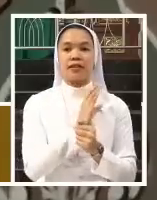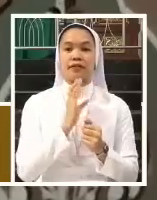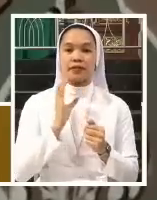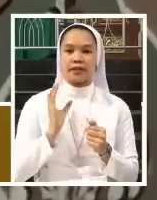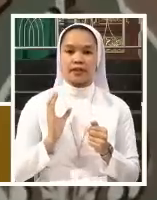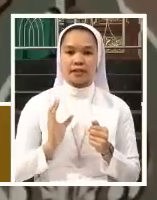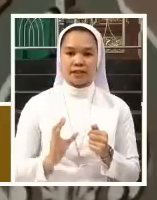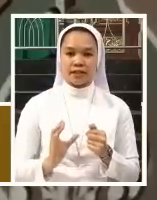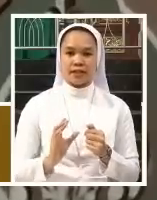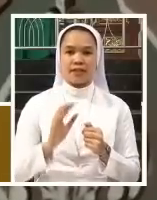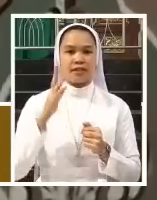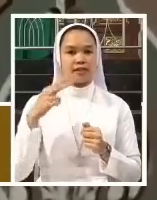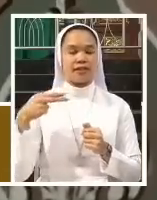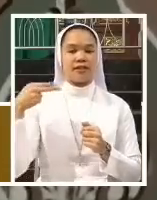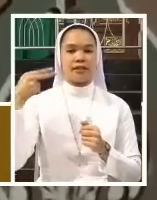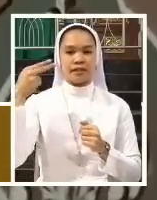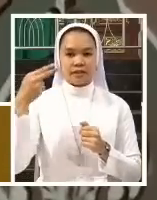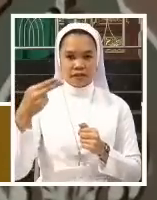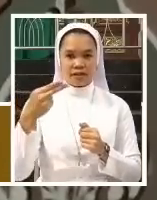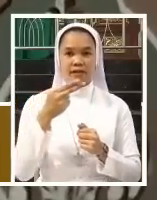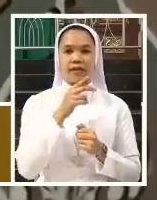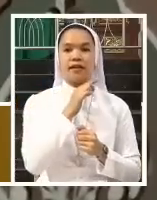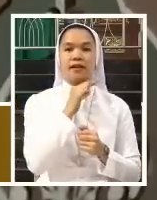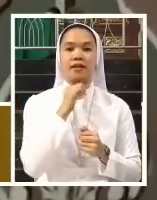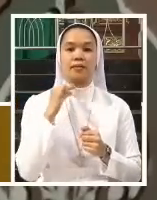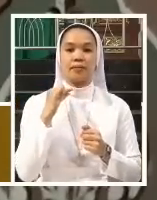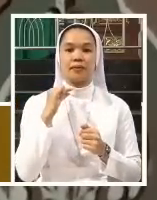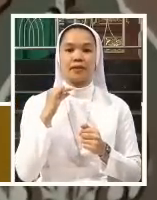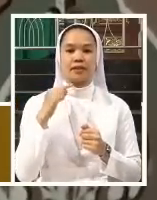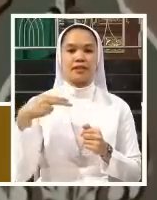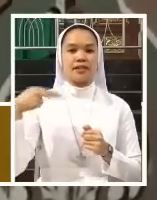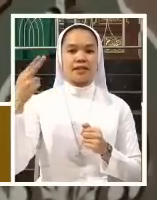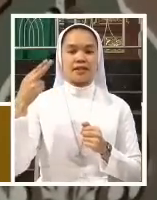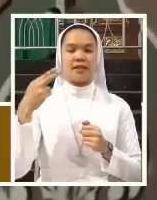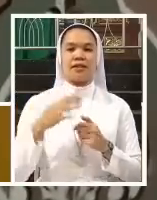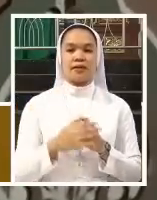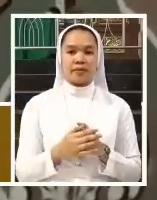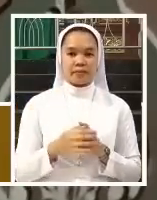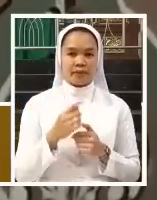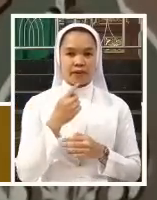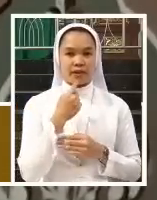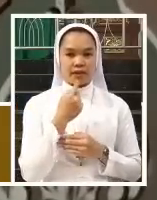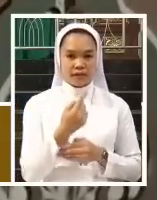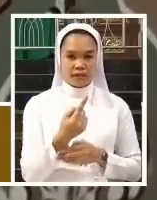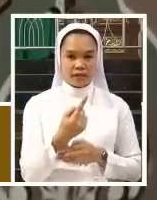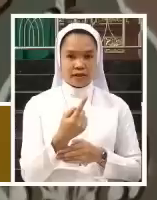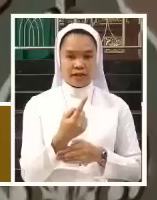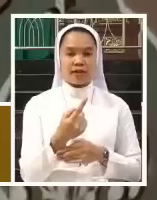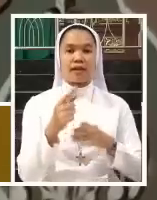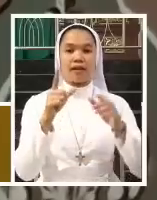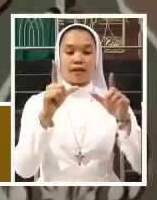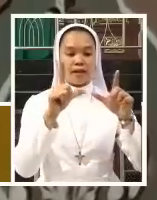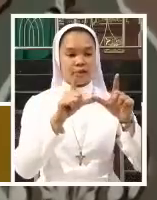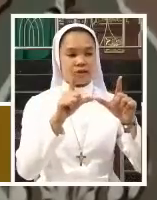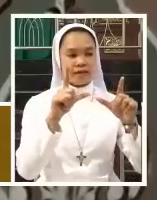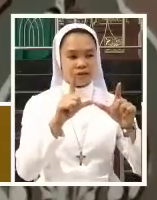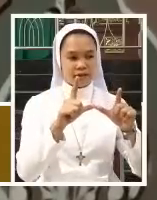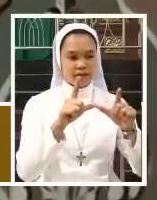ang halangkaw na padi. Diba sinasabi that liturgy is